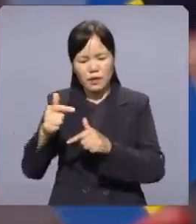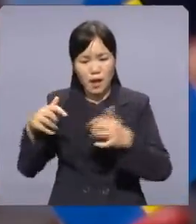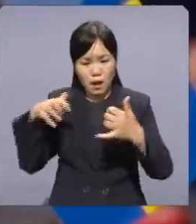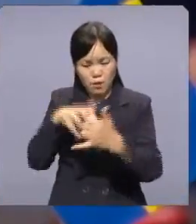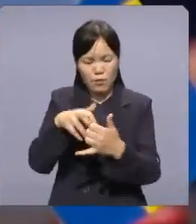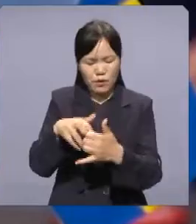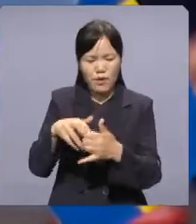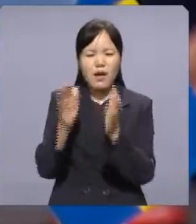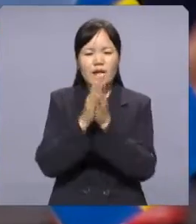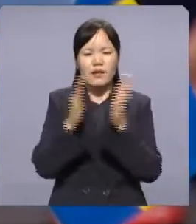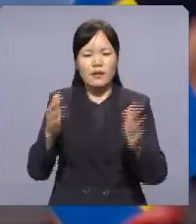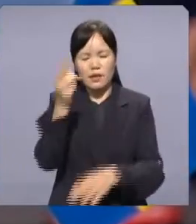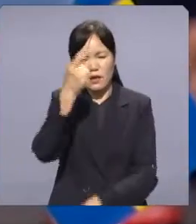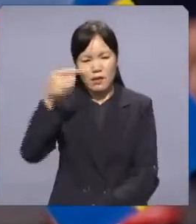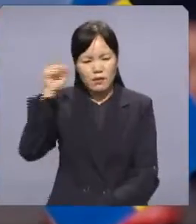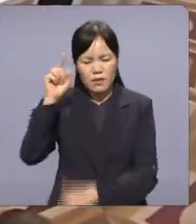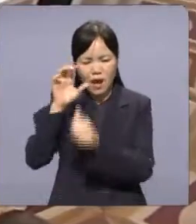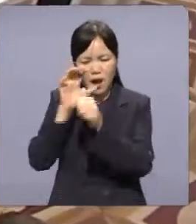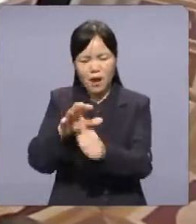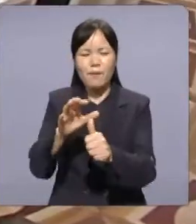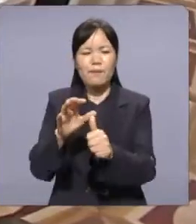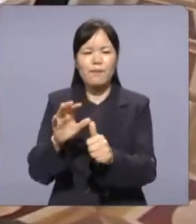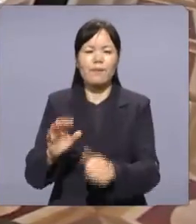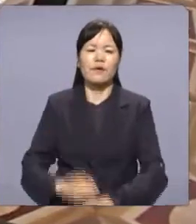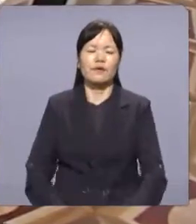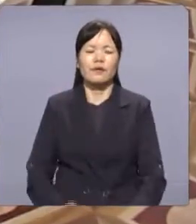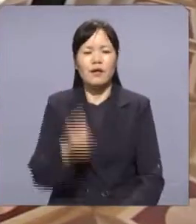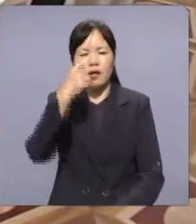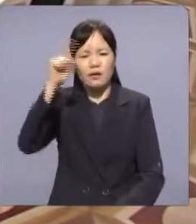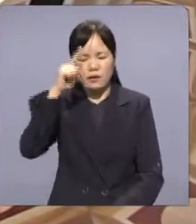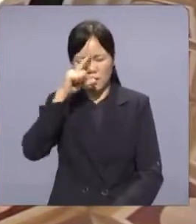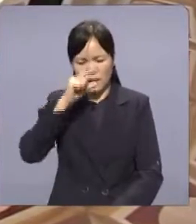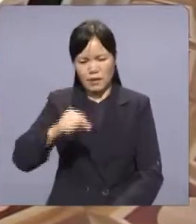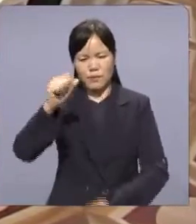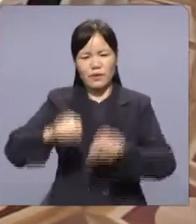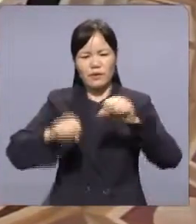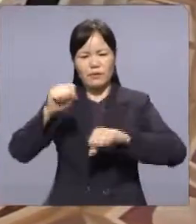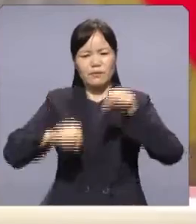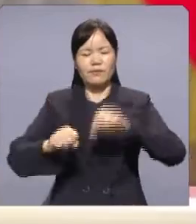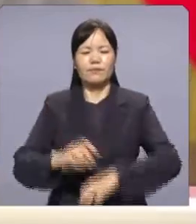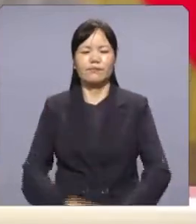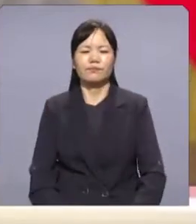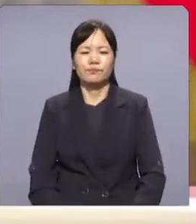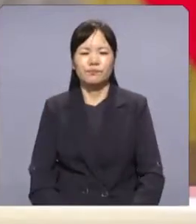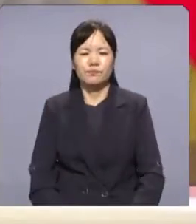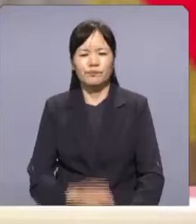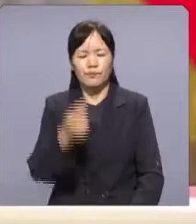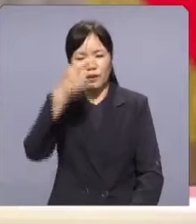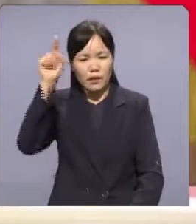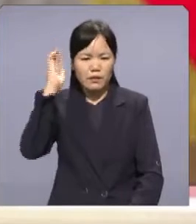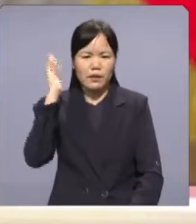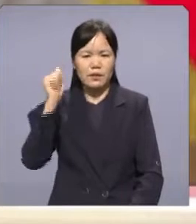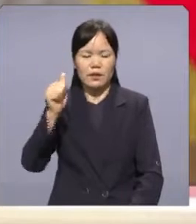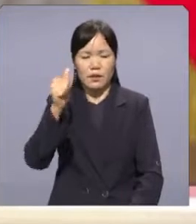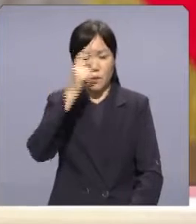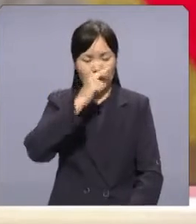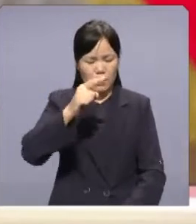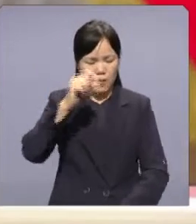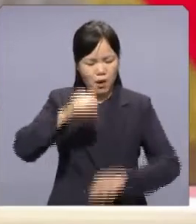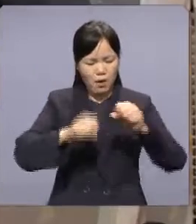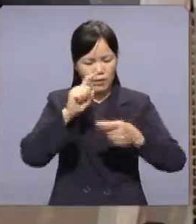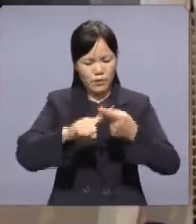러시아의 압박 수준을 높여갔습니다. 러시아는 예민한 반응을 보이고 있습니다. 푸틴 대통령은 서방의